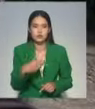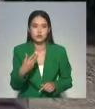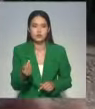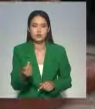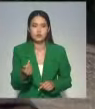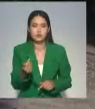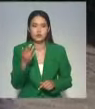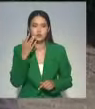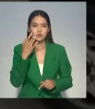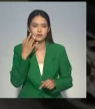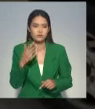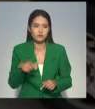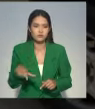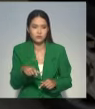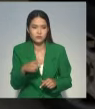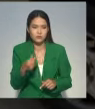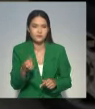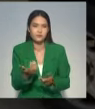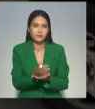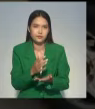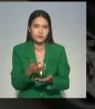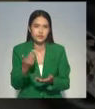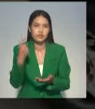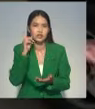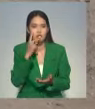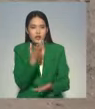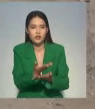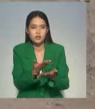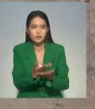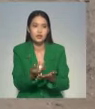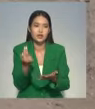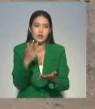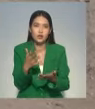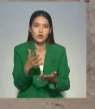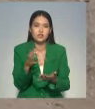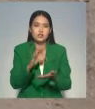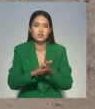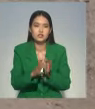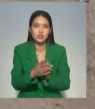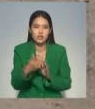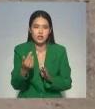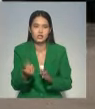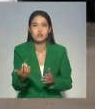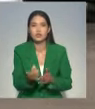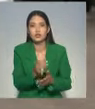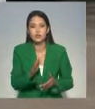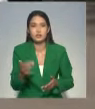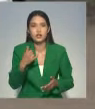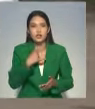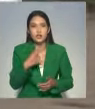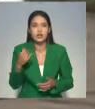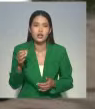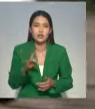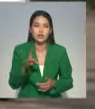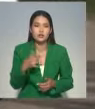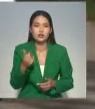это, который остался еще с советских времен. Сосед Антон Семенов показывает кирпичи в глубокой яме. Всю зиму они спасали машины от провалов. Но